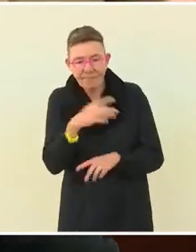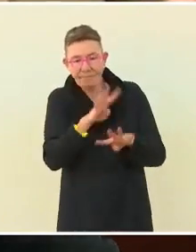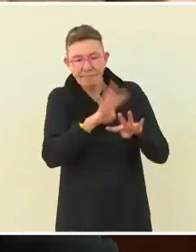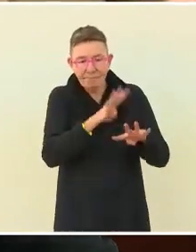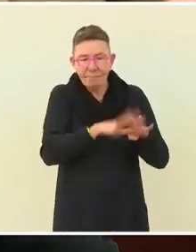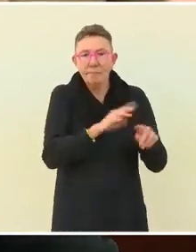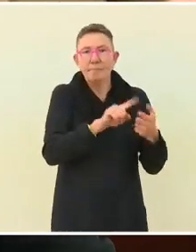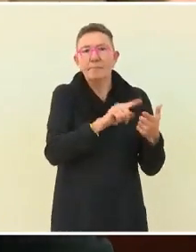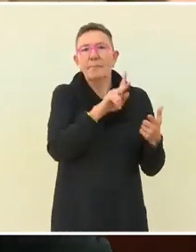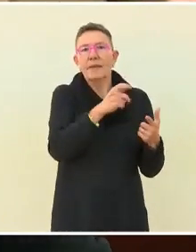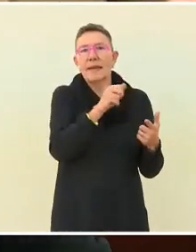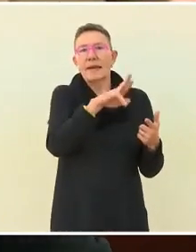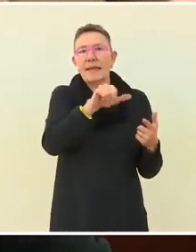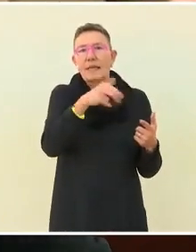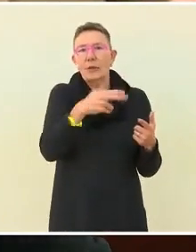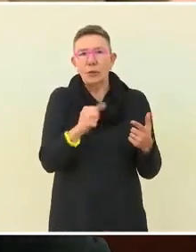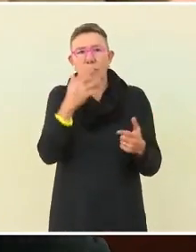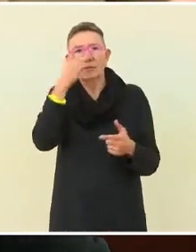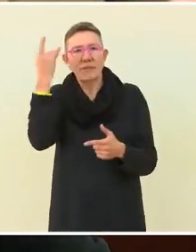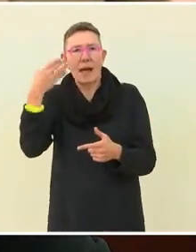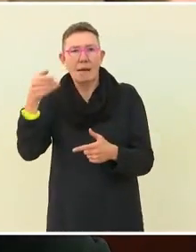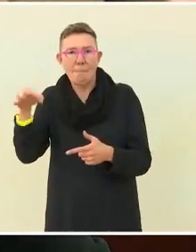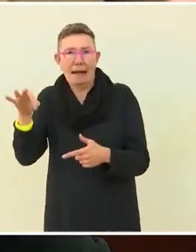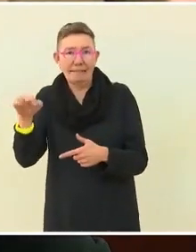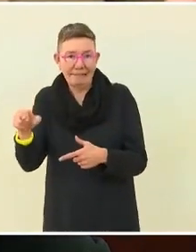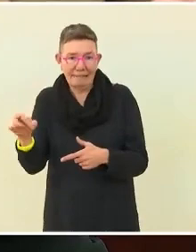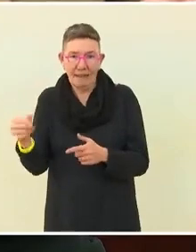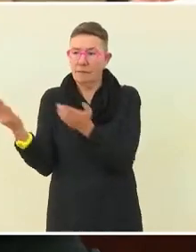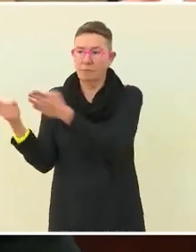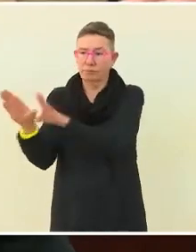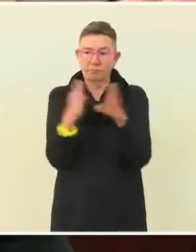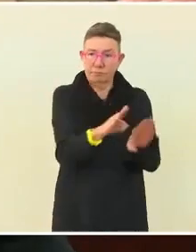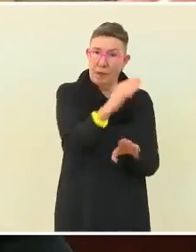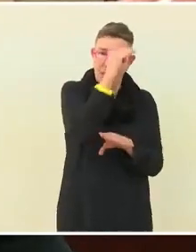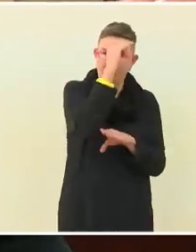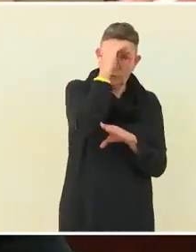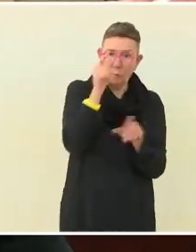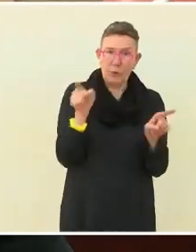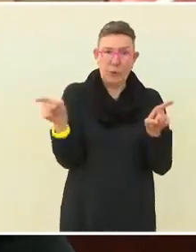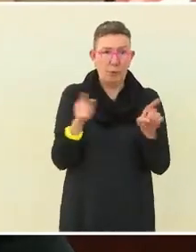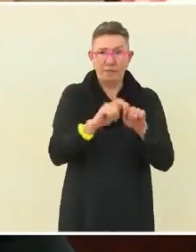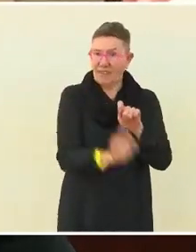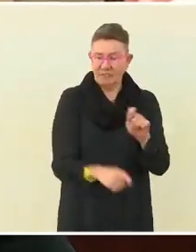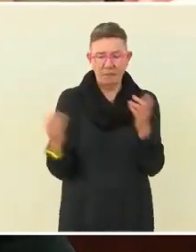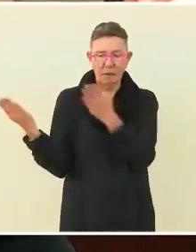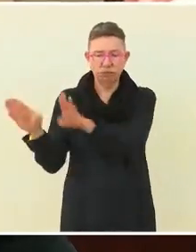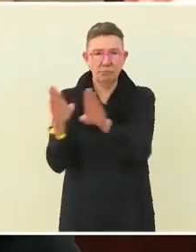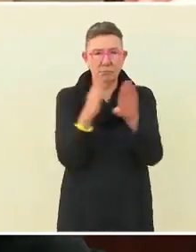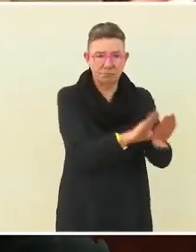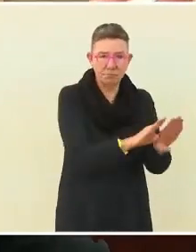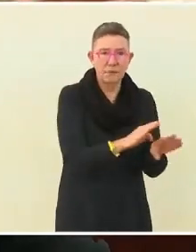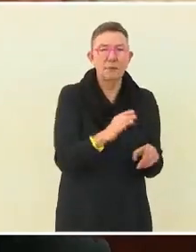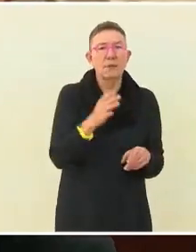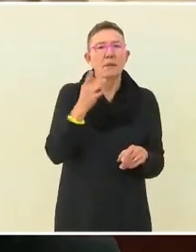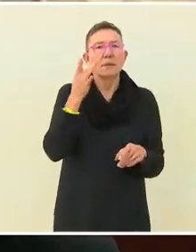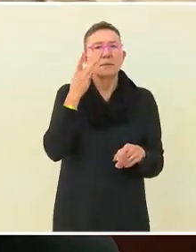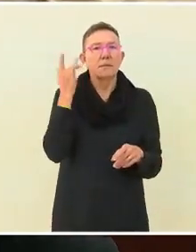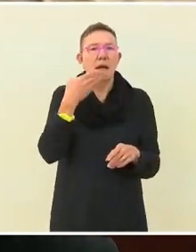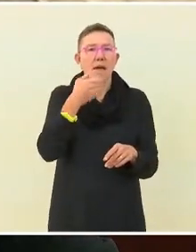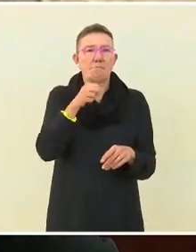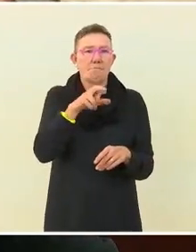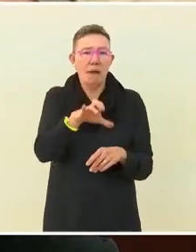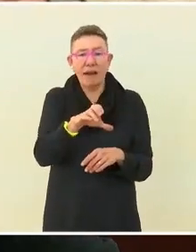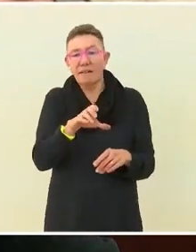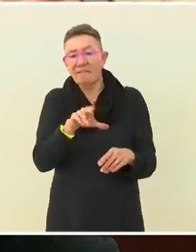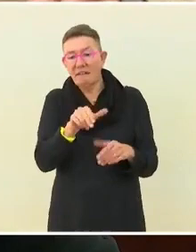Quérinou et Saint-Martin par la fermeture définitive au public des bureaux de poste. Celle de celui de Saint-Marc est d'ores et déjà annoncée